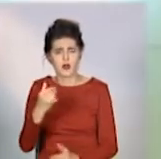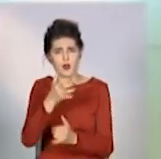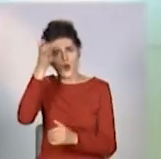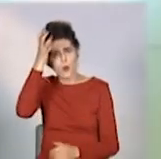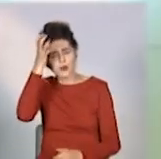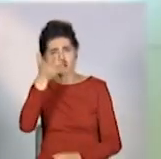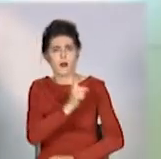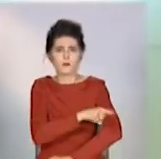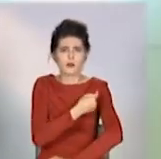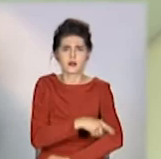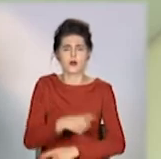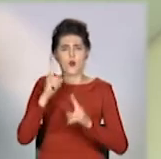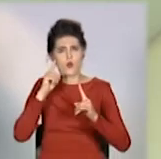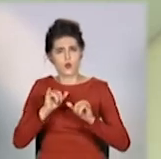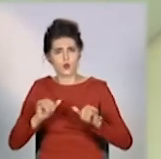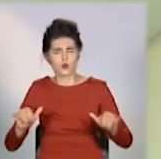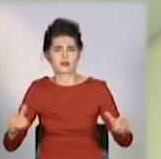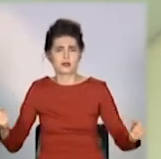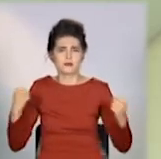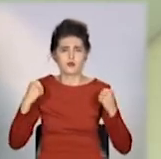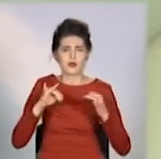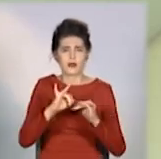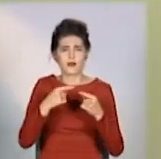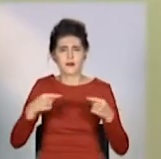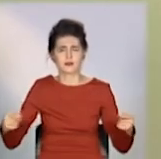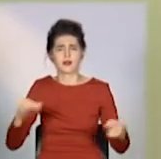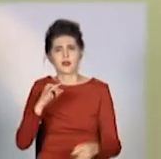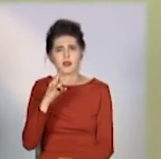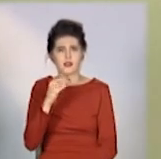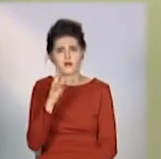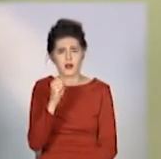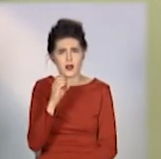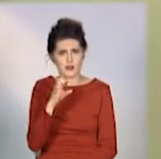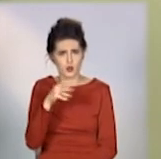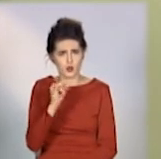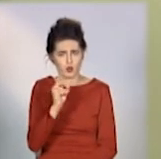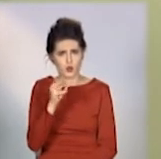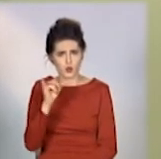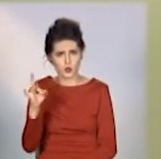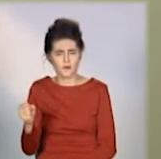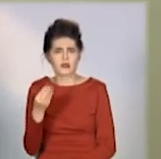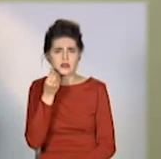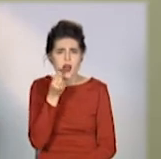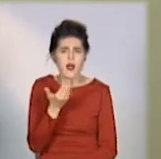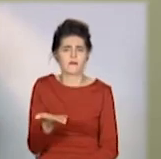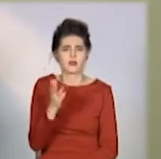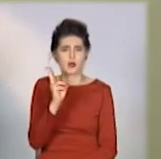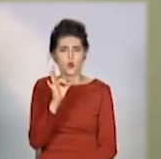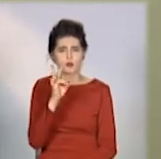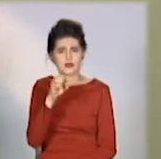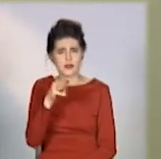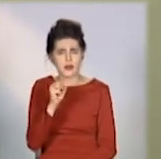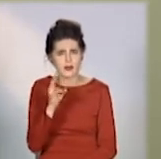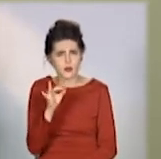здоров'я, розвиток спорту та інфраструктури, розвиваючи громади Добропільського, Слов'янського та Костянтинівського районів